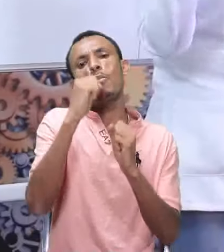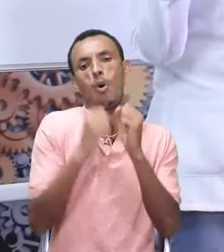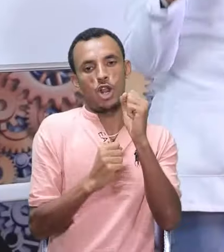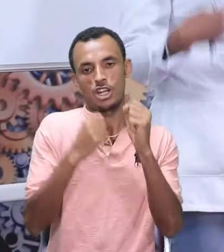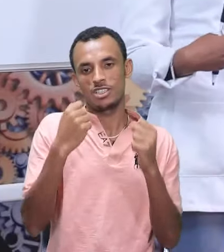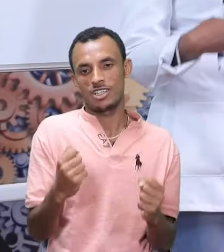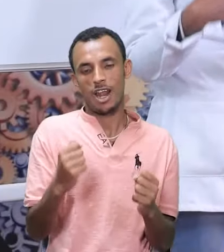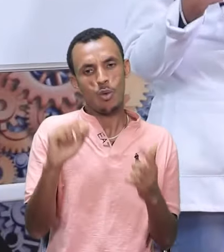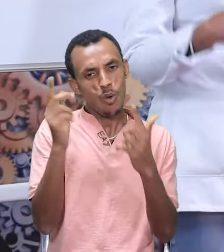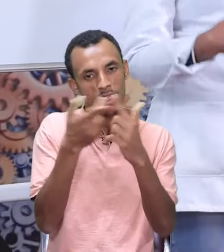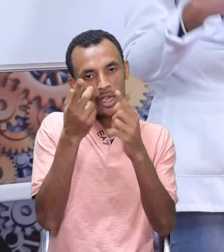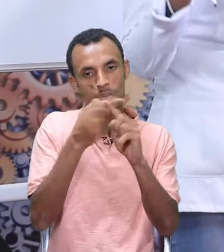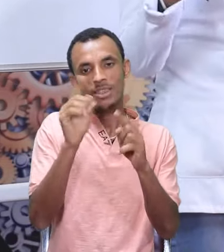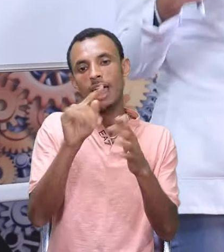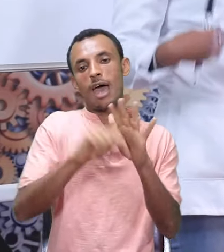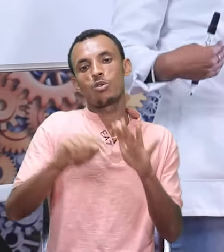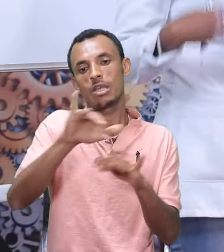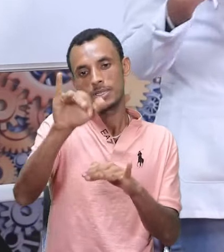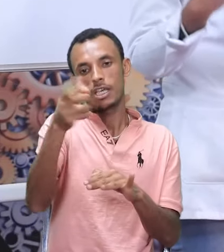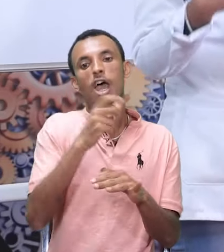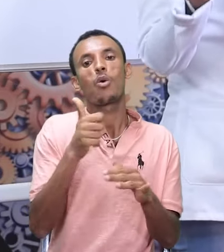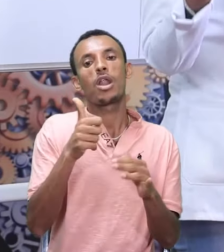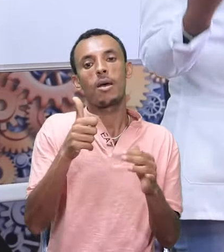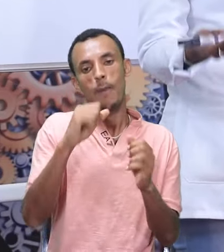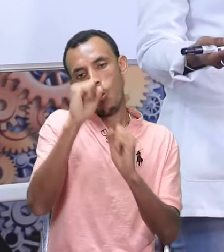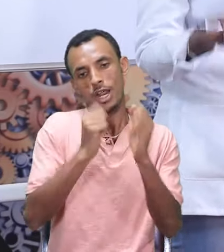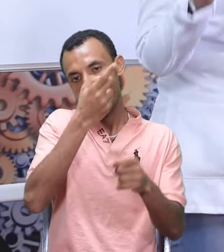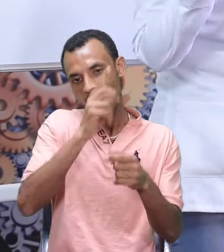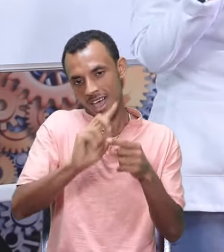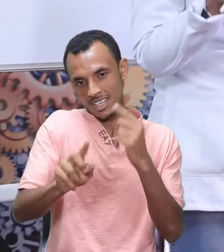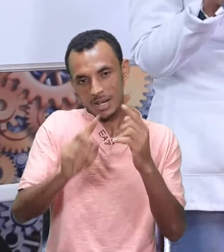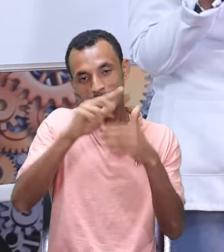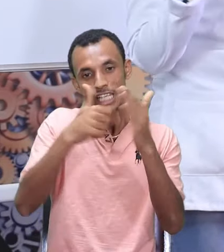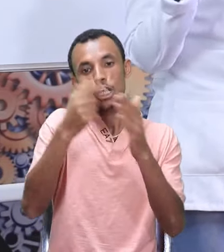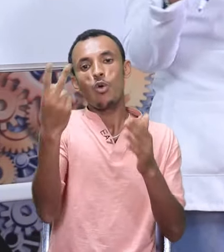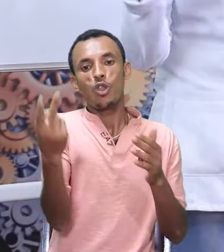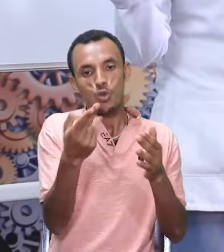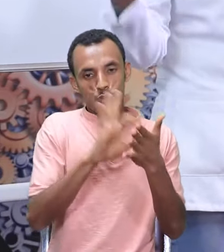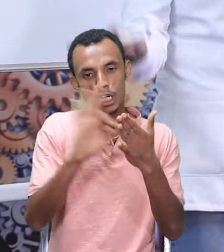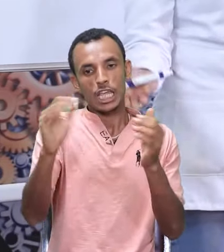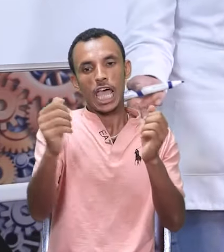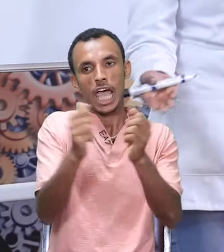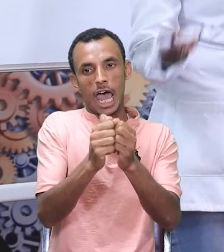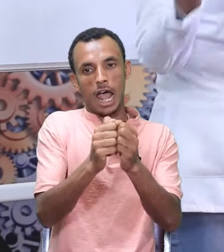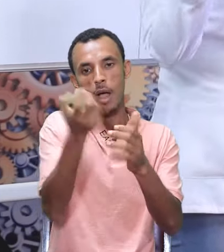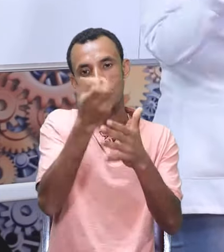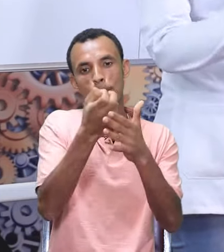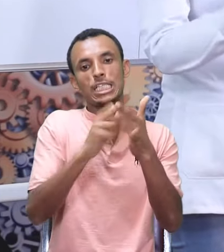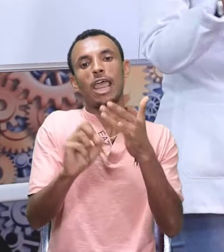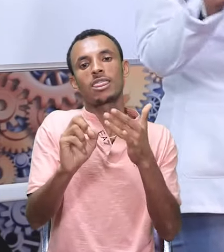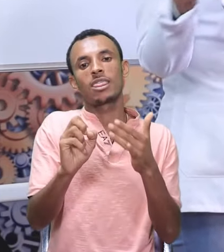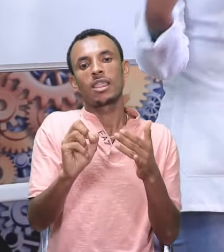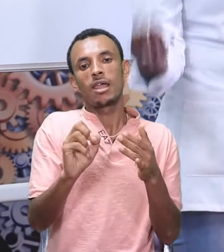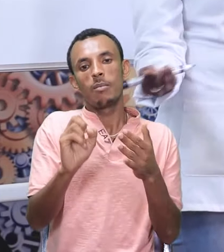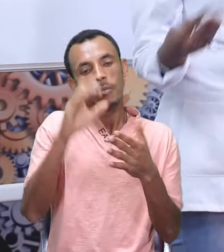እናወዳድራለን። ሁለተኛው ግን ታህቱ ተመሳሳይ ካልሆነ ማወዳደር ስለማንችል የሁለቱን ቁጥሮች የጋራ ብዜት በመፈለግ